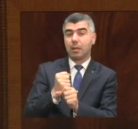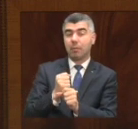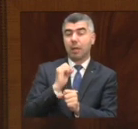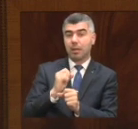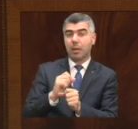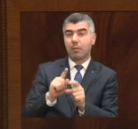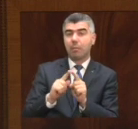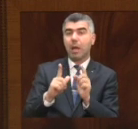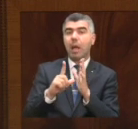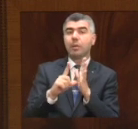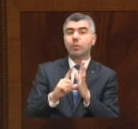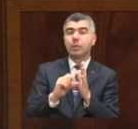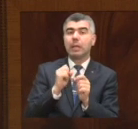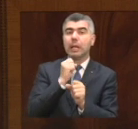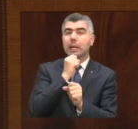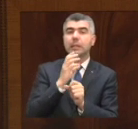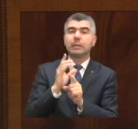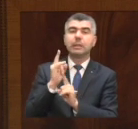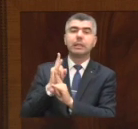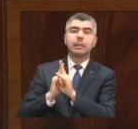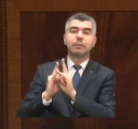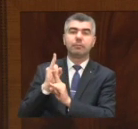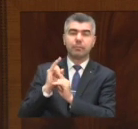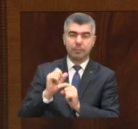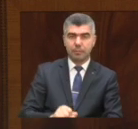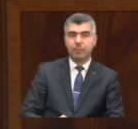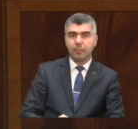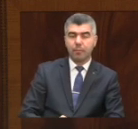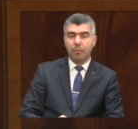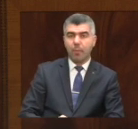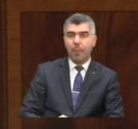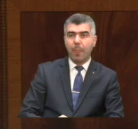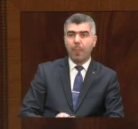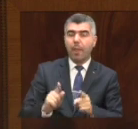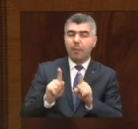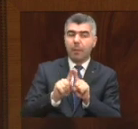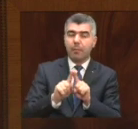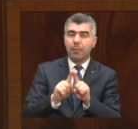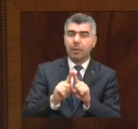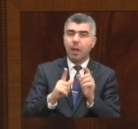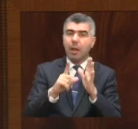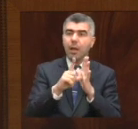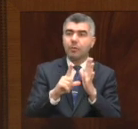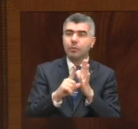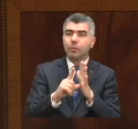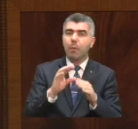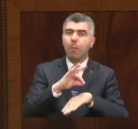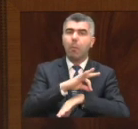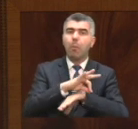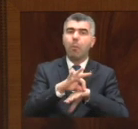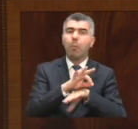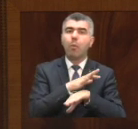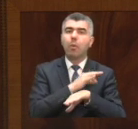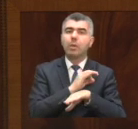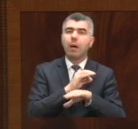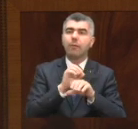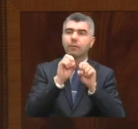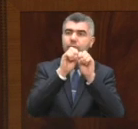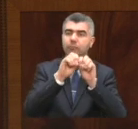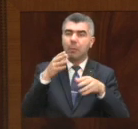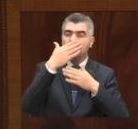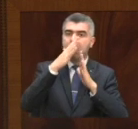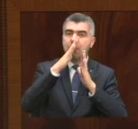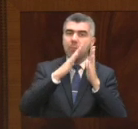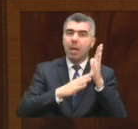القديم ثانيا لابد من اقرار نظام اساسي عادل ومنصف لمستخدمين هذه الوكاله عبر ربوع المملكه